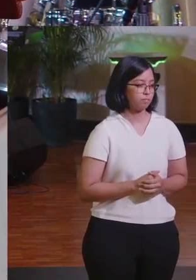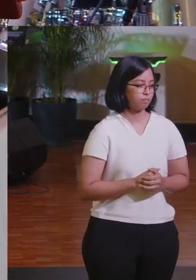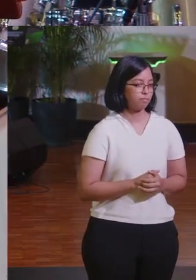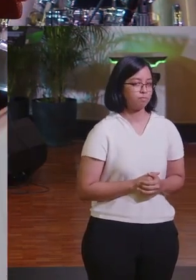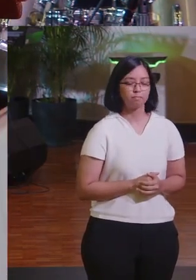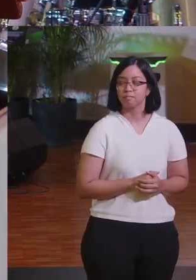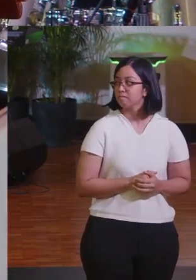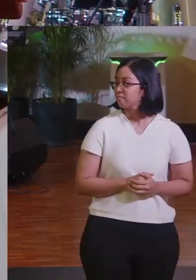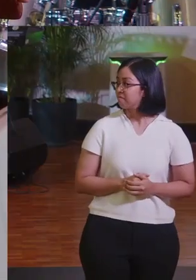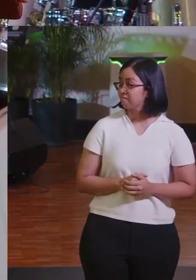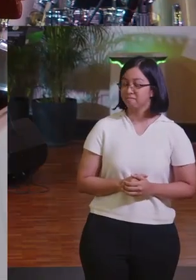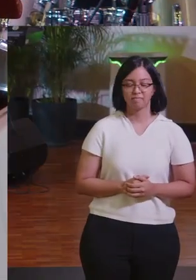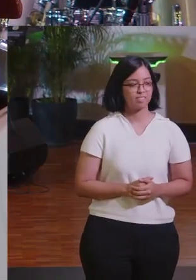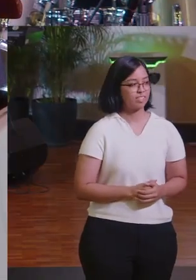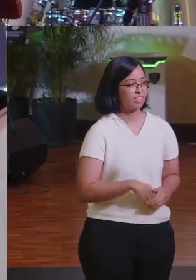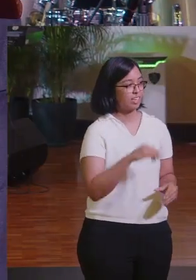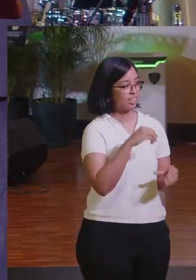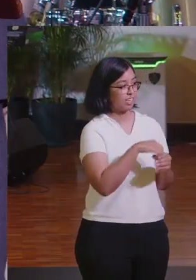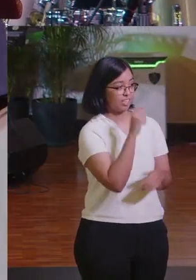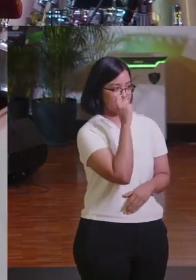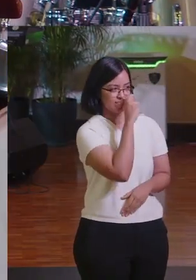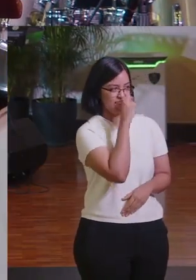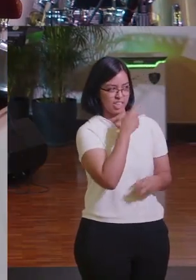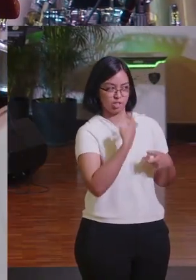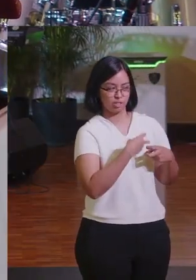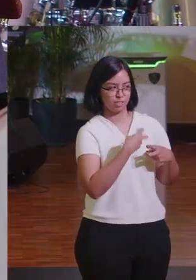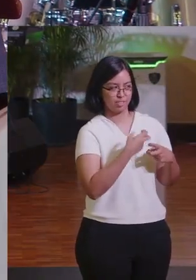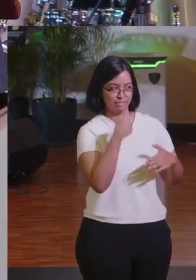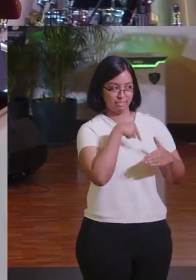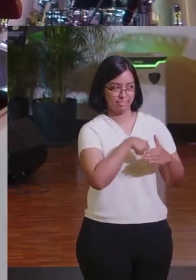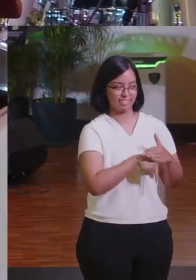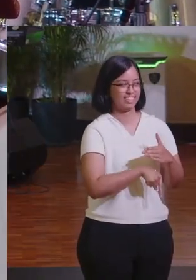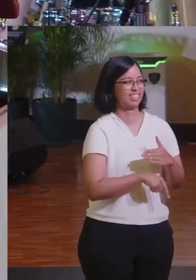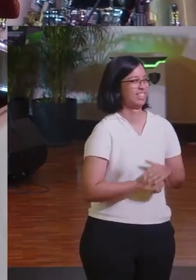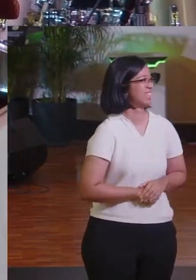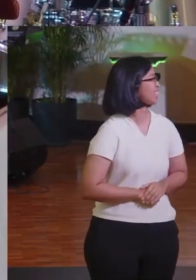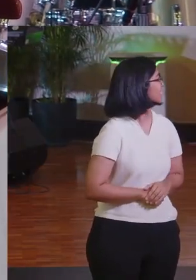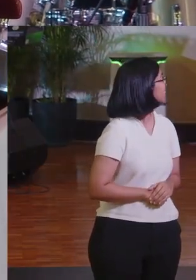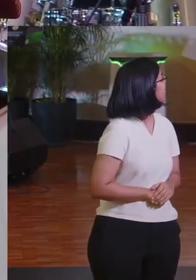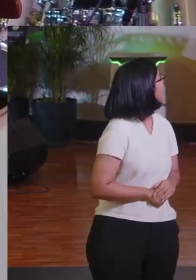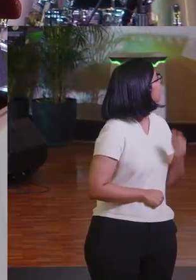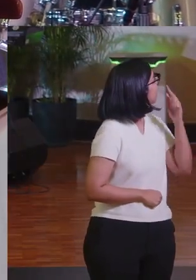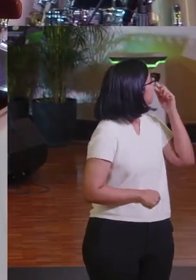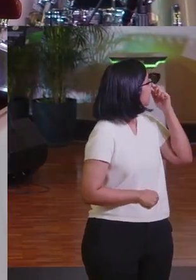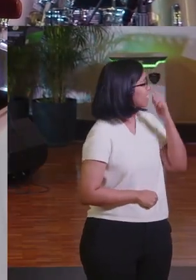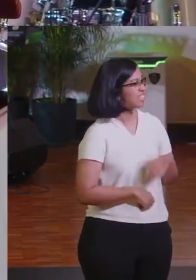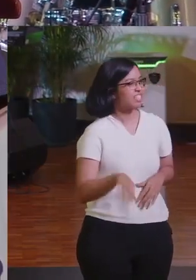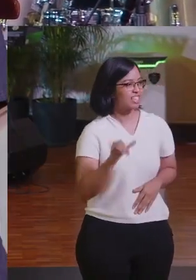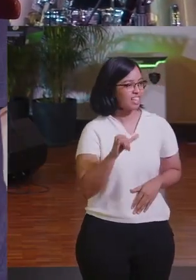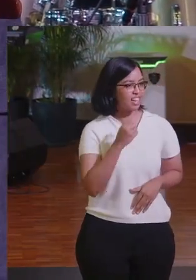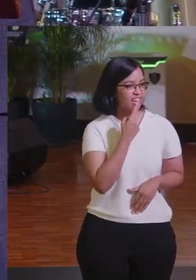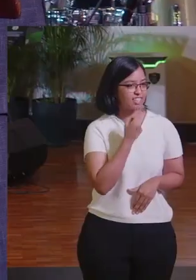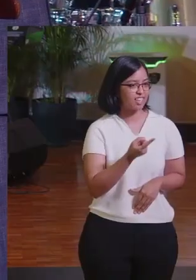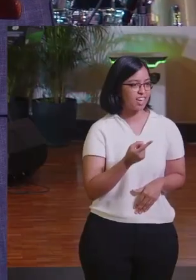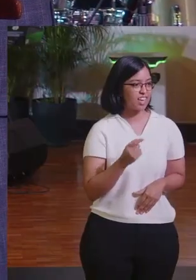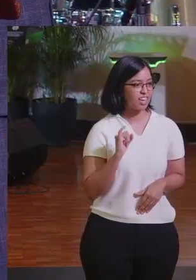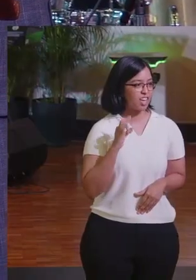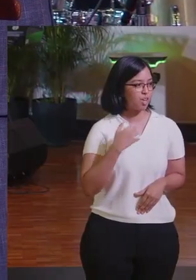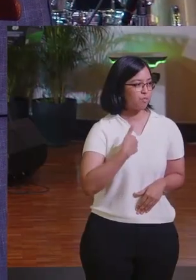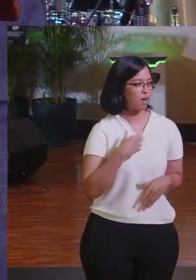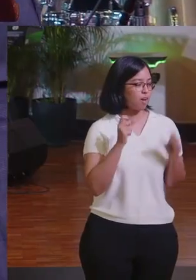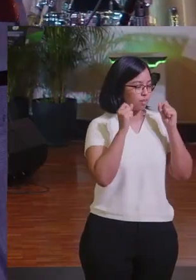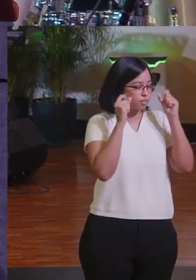Tagalog, lalim. Pero yung huling bahagi nito, napakaganda sa verse 9. Parang sabi niya, kung ako'y gigising sa